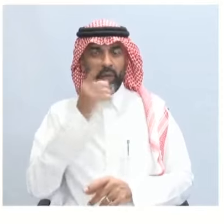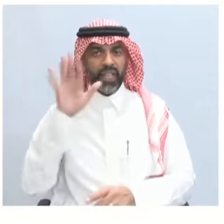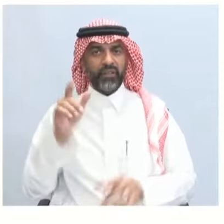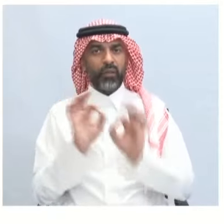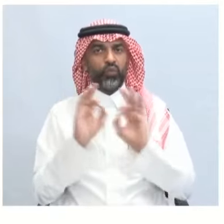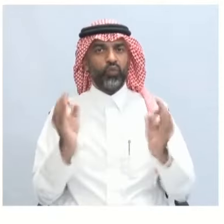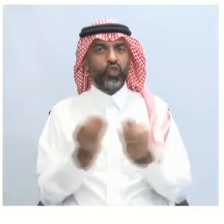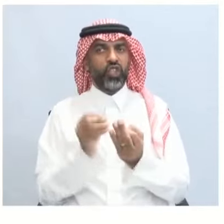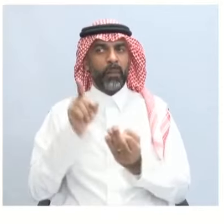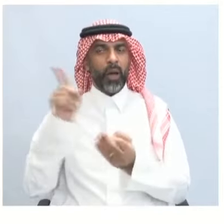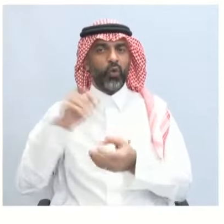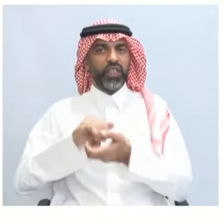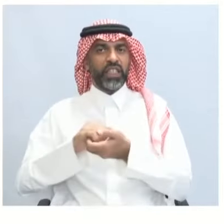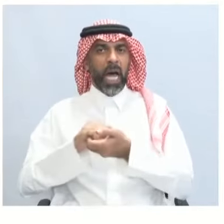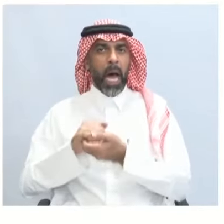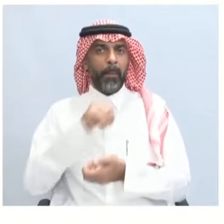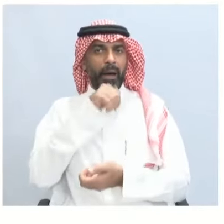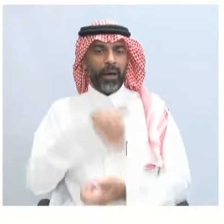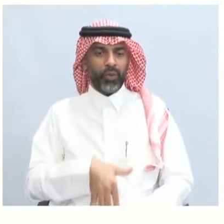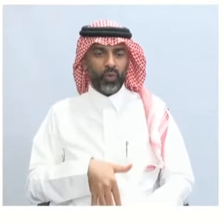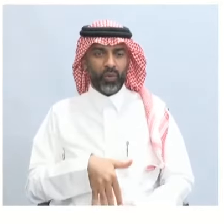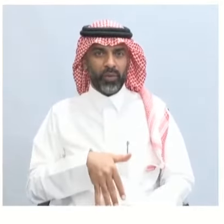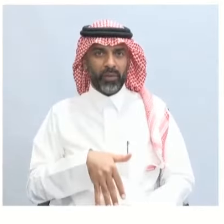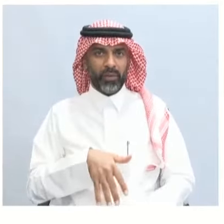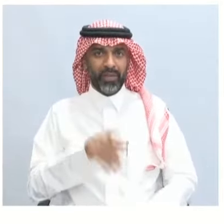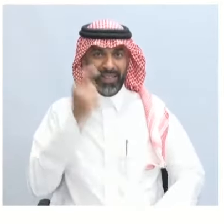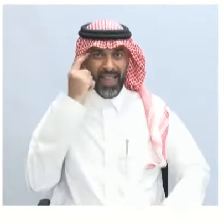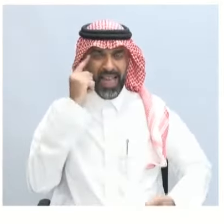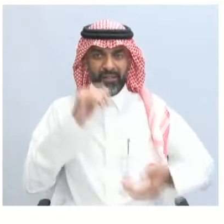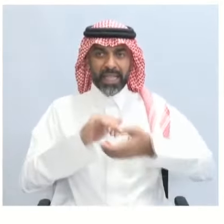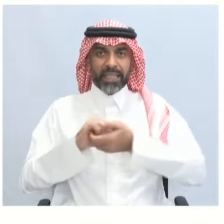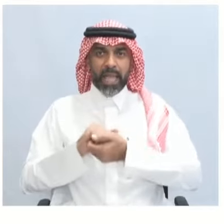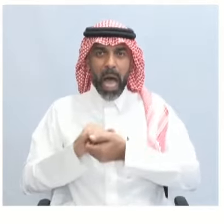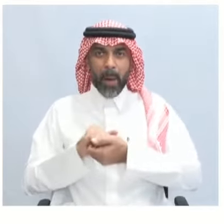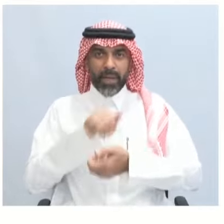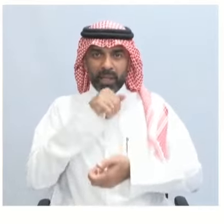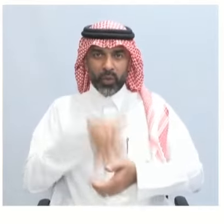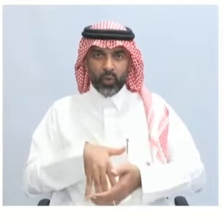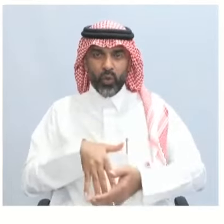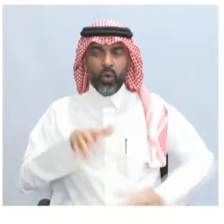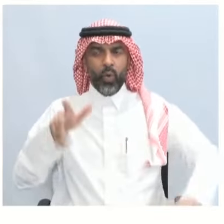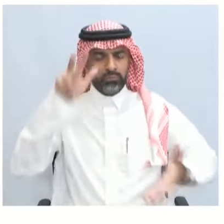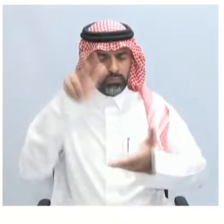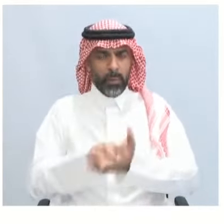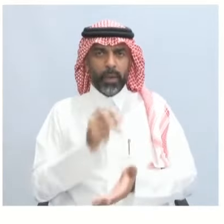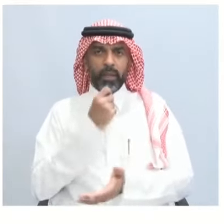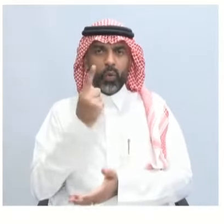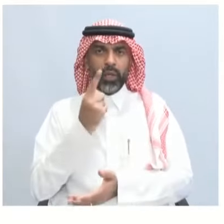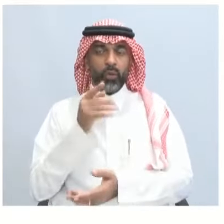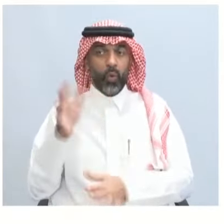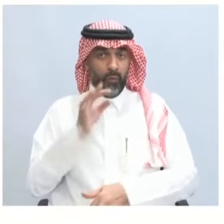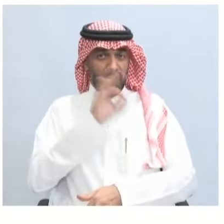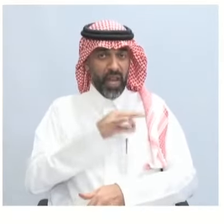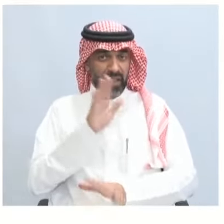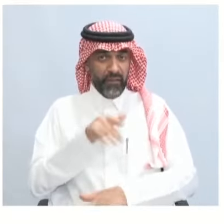ان الصحابه طبقوا التوحيد بحياتهم فهل فهل حققوا شيئا من النتائج في حياتهم هناك